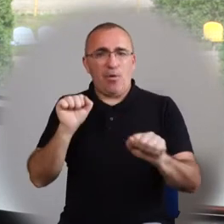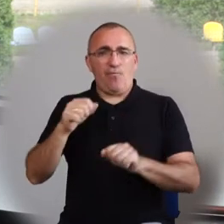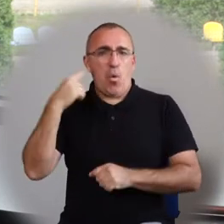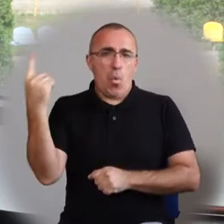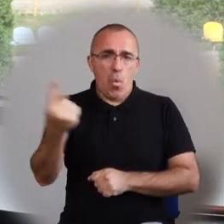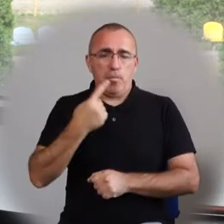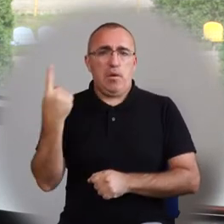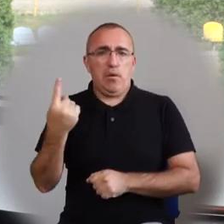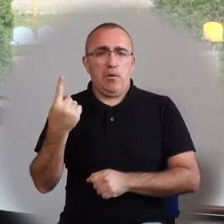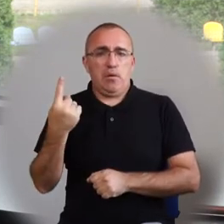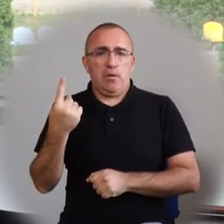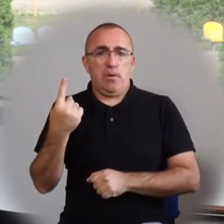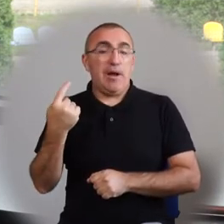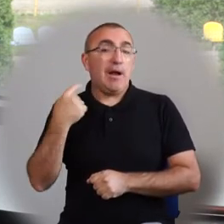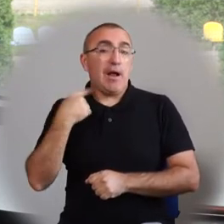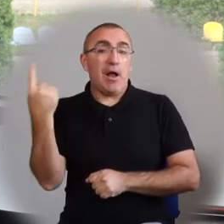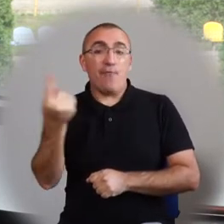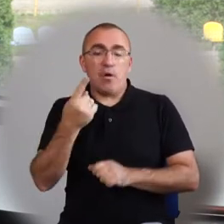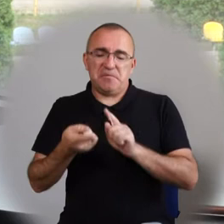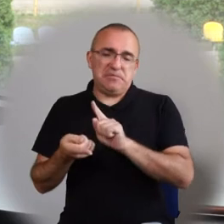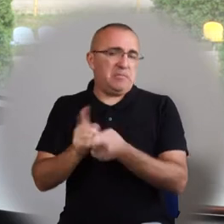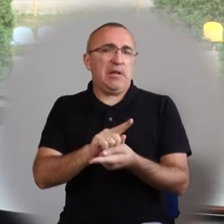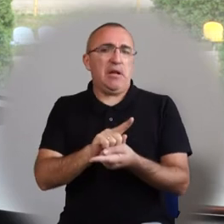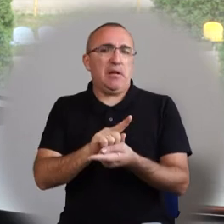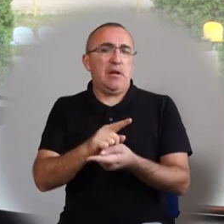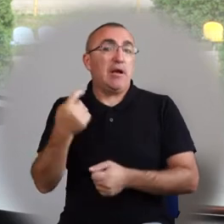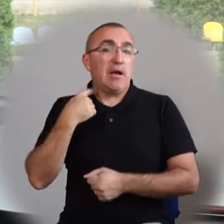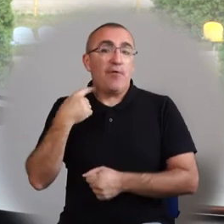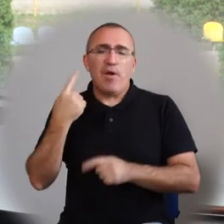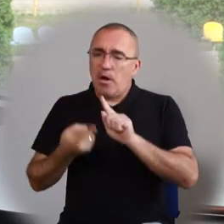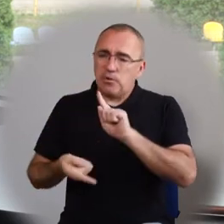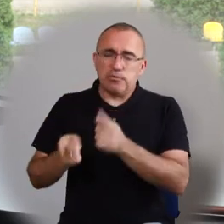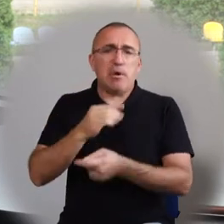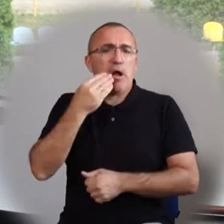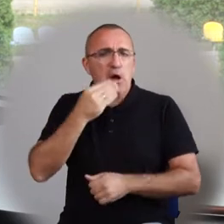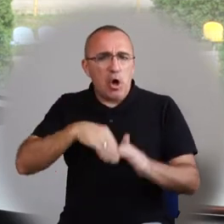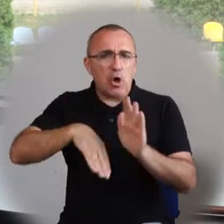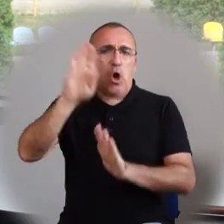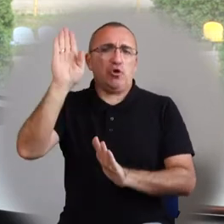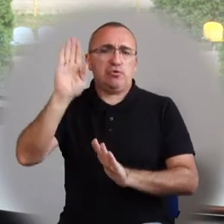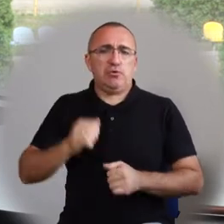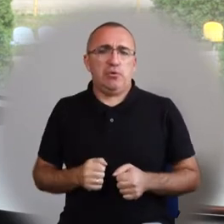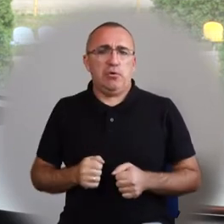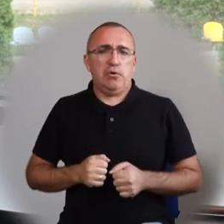керував областю, то Кіровоградщина змінилася. Кіровоградщина змінилась на краще.